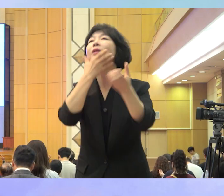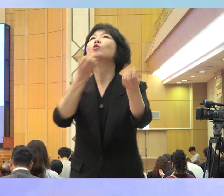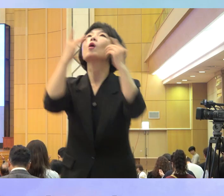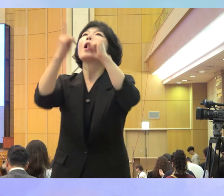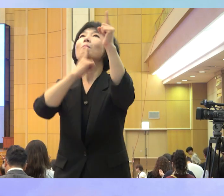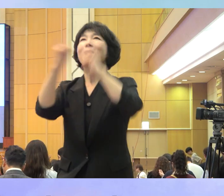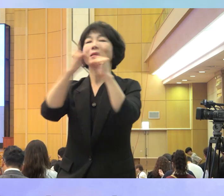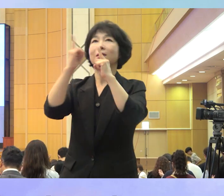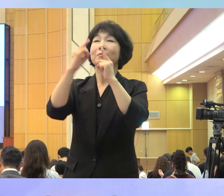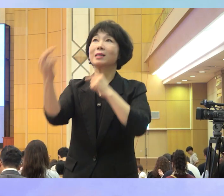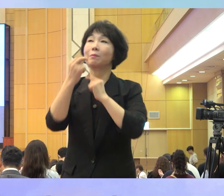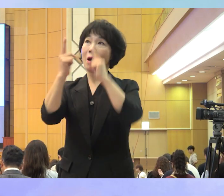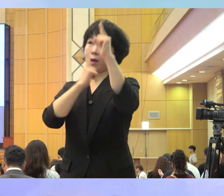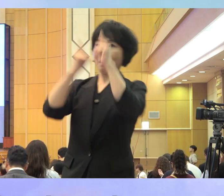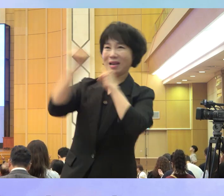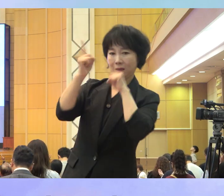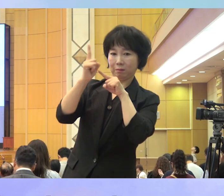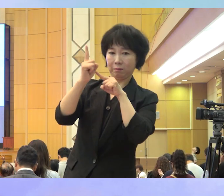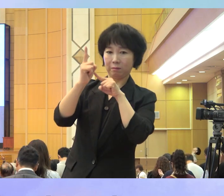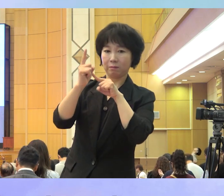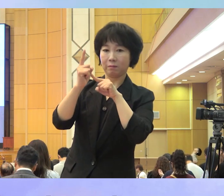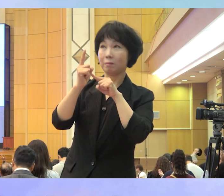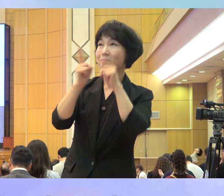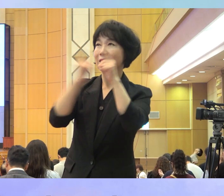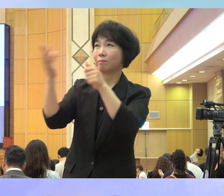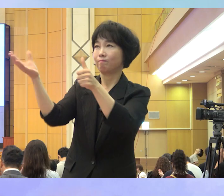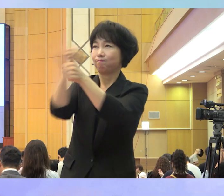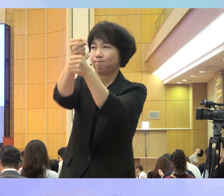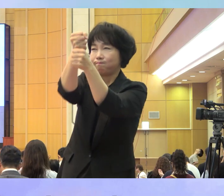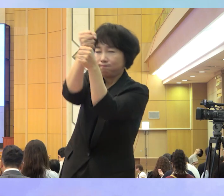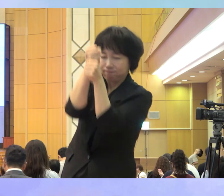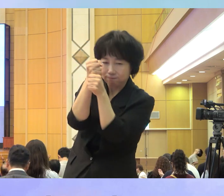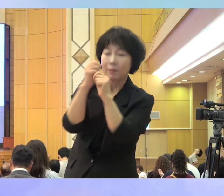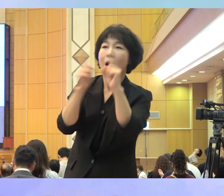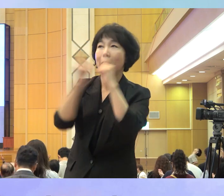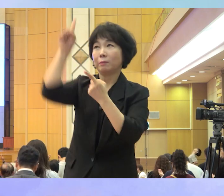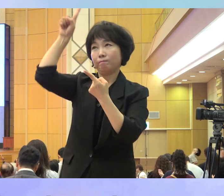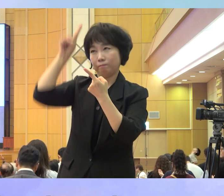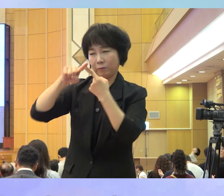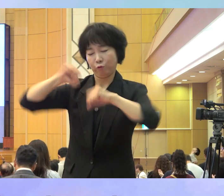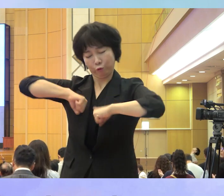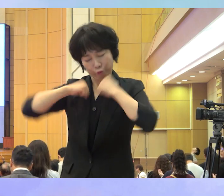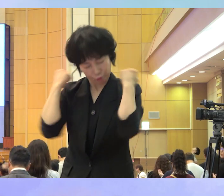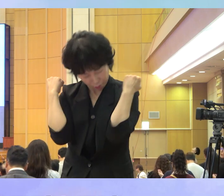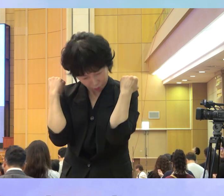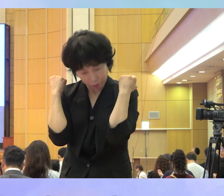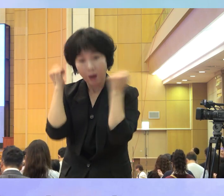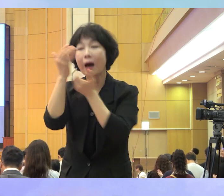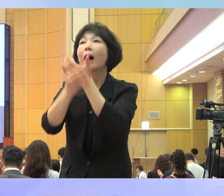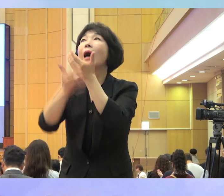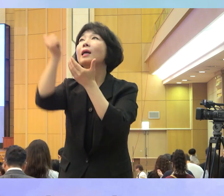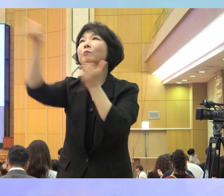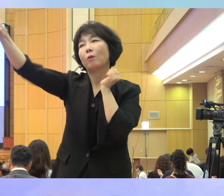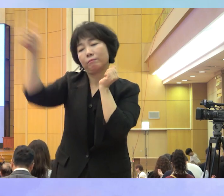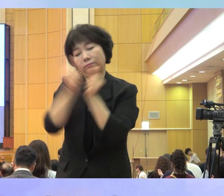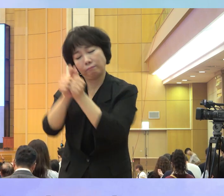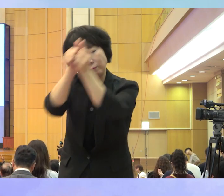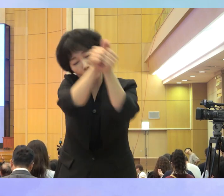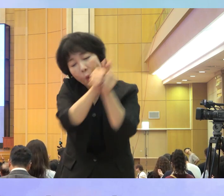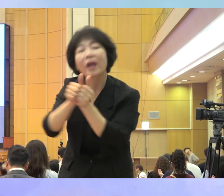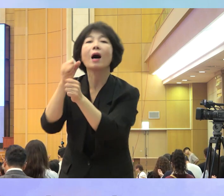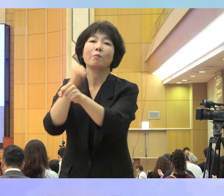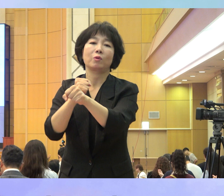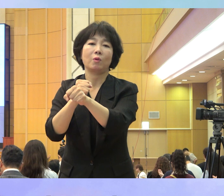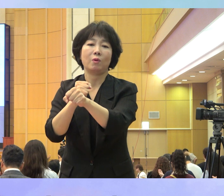축복의 말씀, 생명의 말씀 붙잡고 말씀대로 순종하고 하나님과 함께